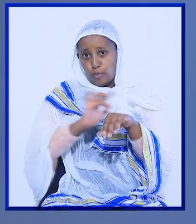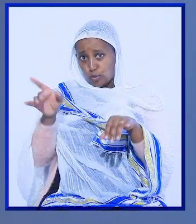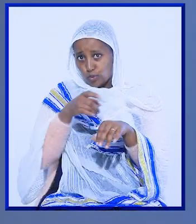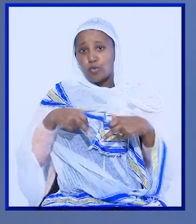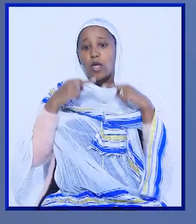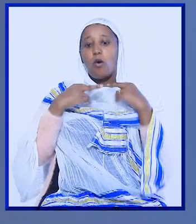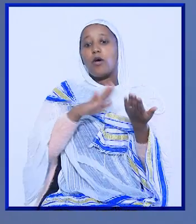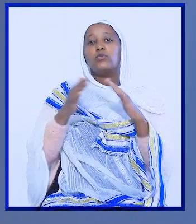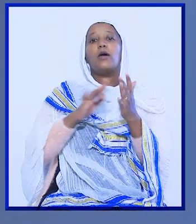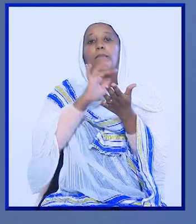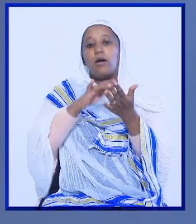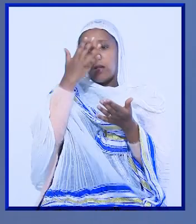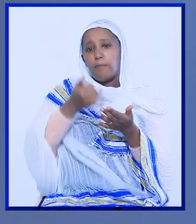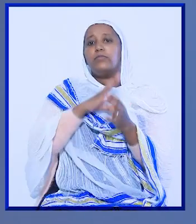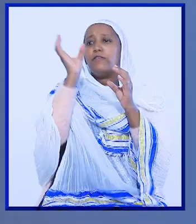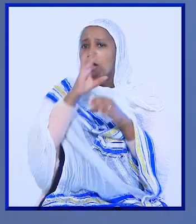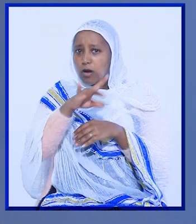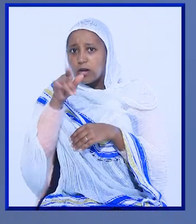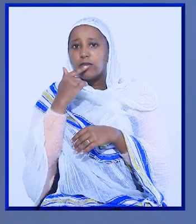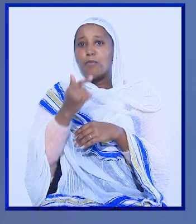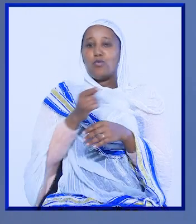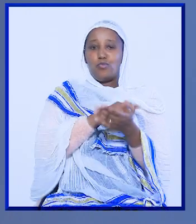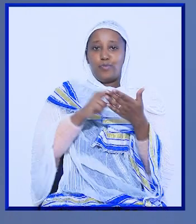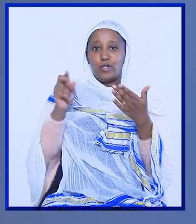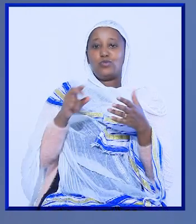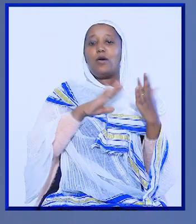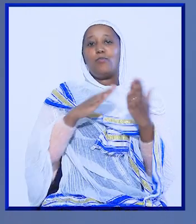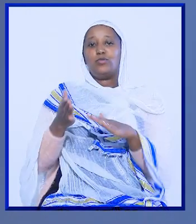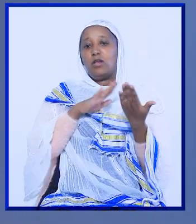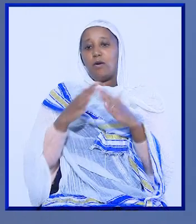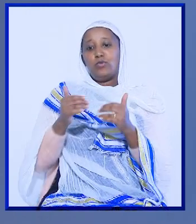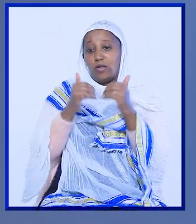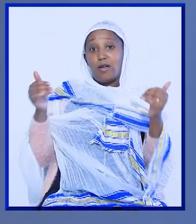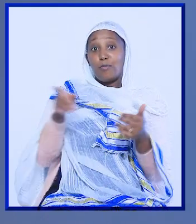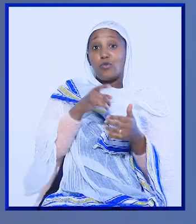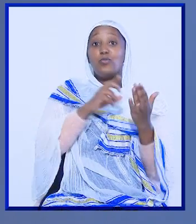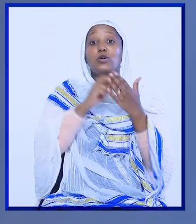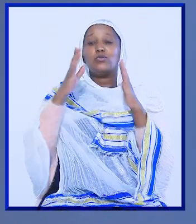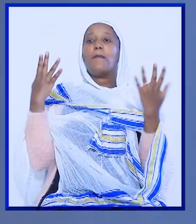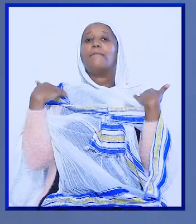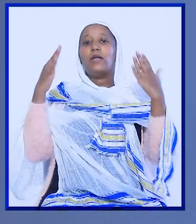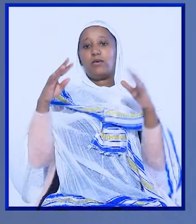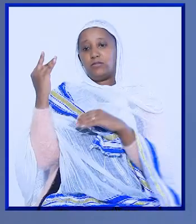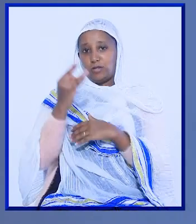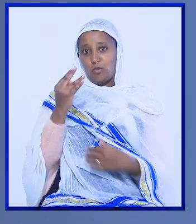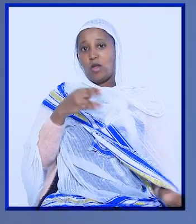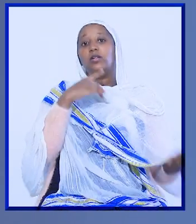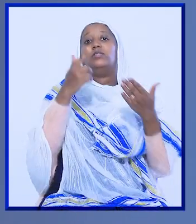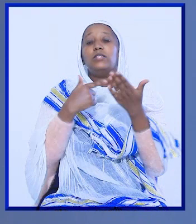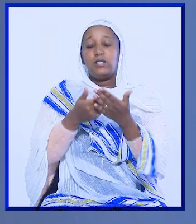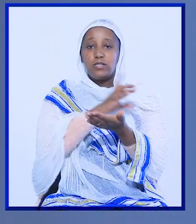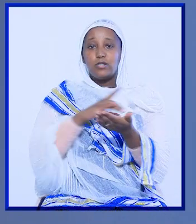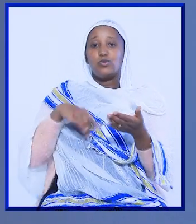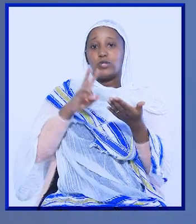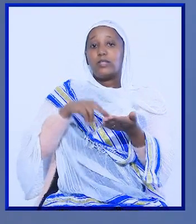አይተውታል። መቃብሩ ባዶ ሆኖ ሕያውን ከሙታን መካከል ስለምን ትፈልጉታላችሁ ተብሎ በቅዱሳን ሞት ለሞት ተቃራኒ በሆኑ በቅዱሳን መላእክት